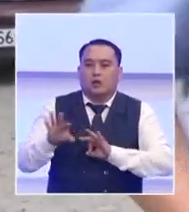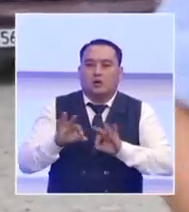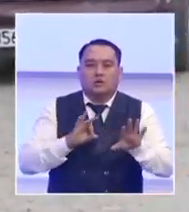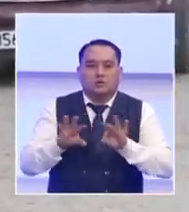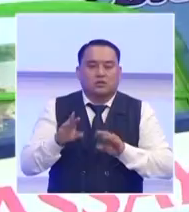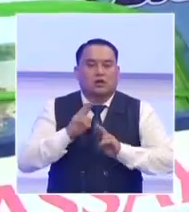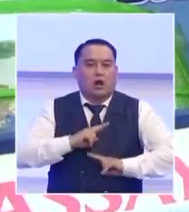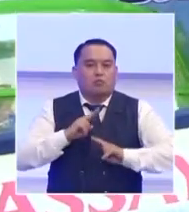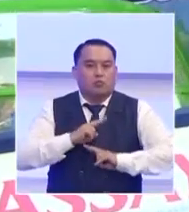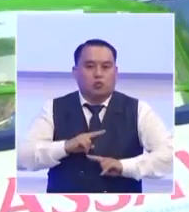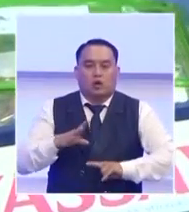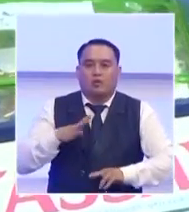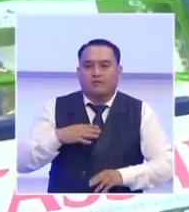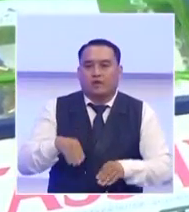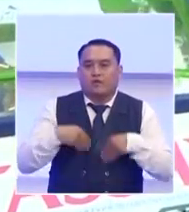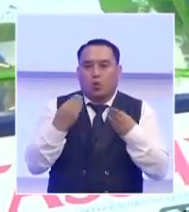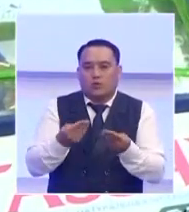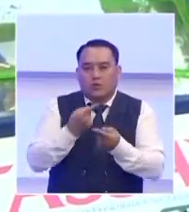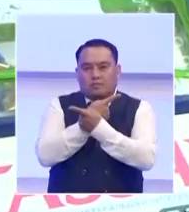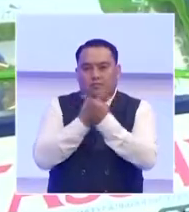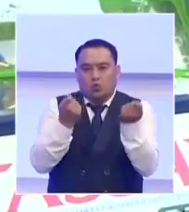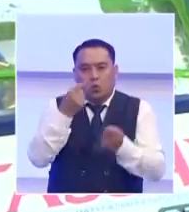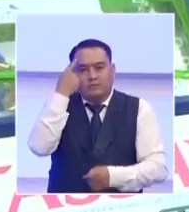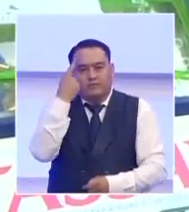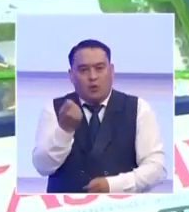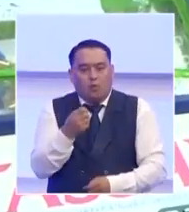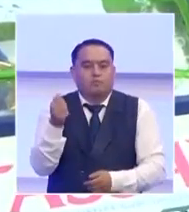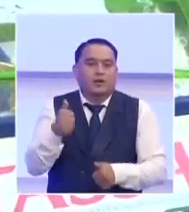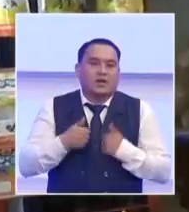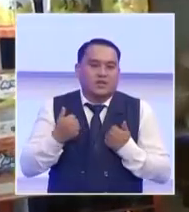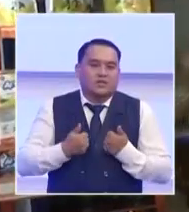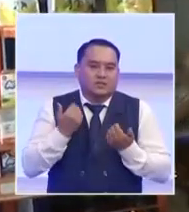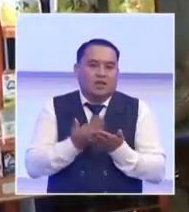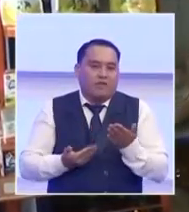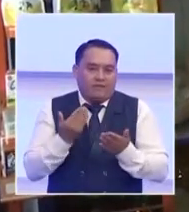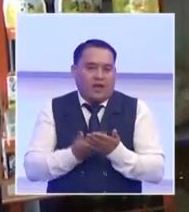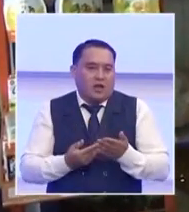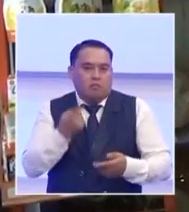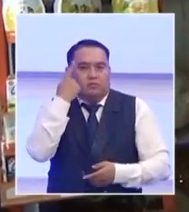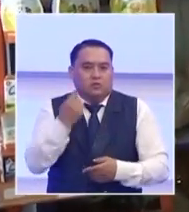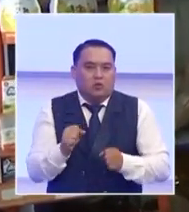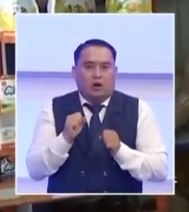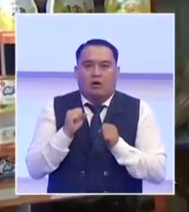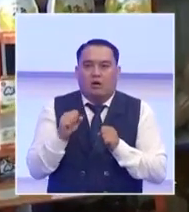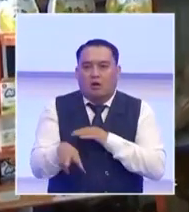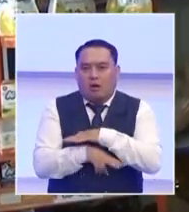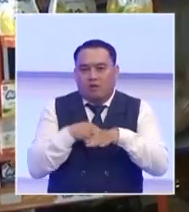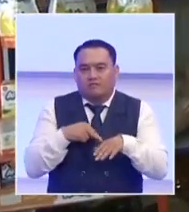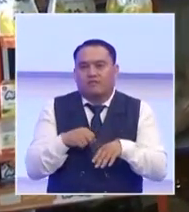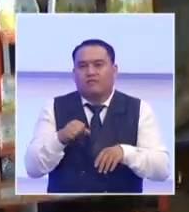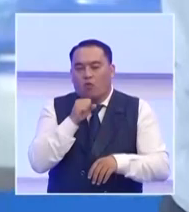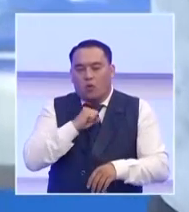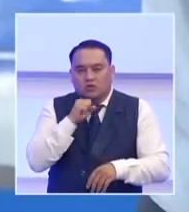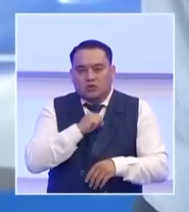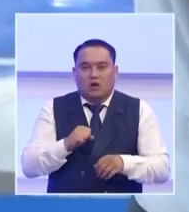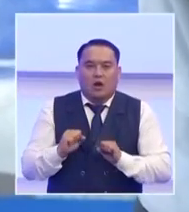с гражданами а не вручают им информационные памятки брошюры с полезными советами как предупредить квартирные карманы и автомобильные